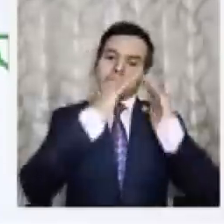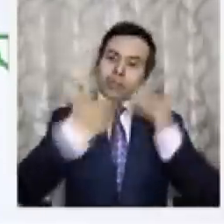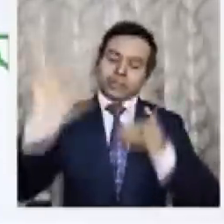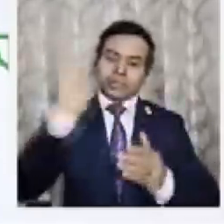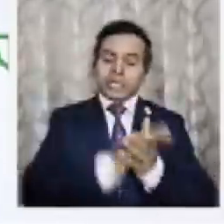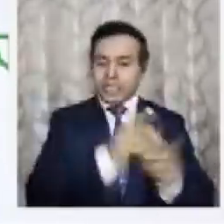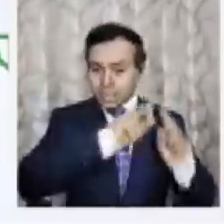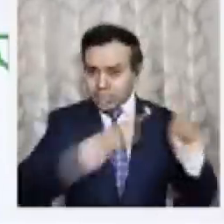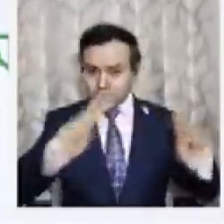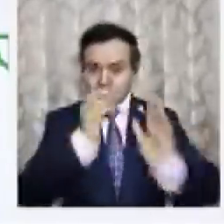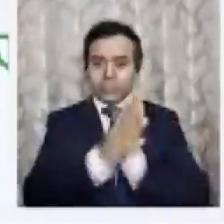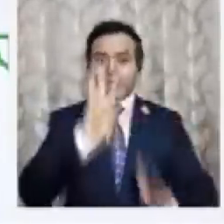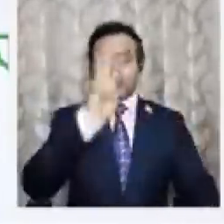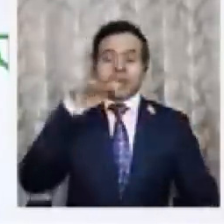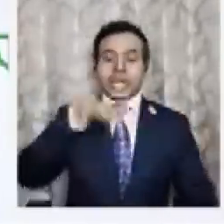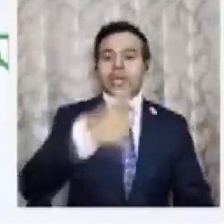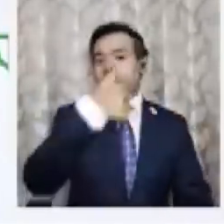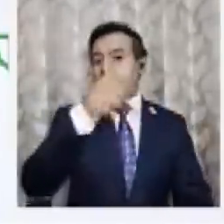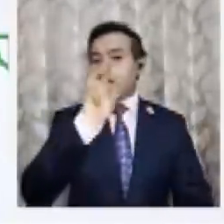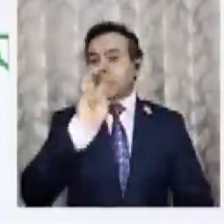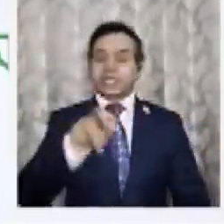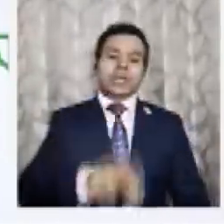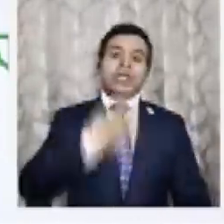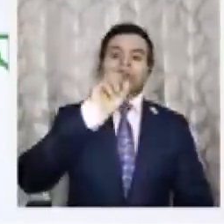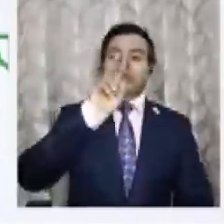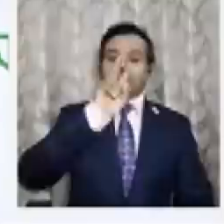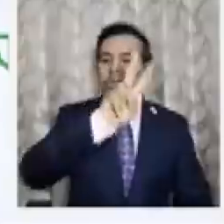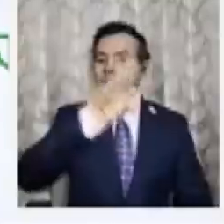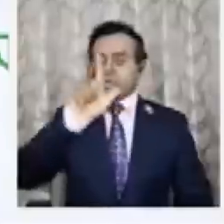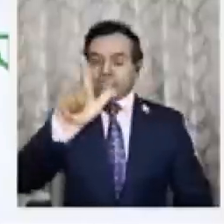হয়েছেন 2,036 জন। এ পর্যন্ত কোয়ারেন্টাইন